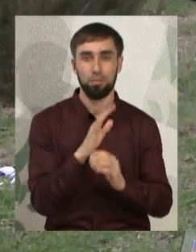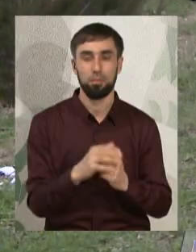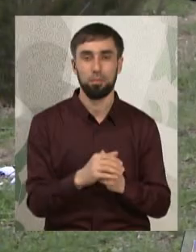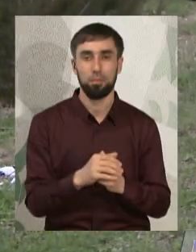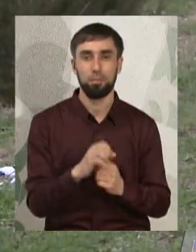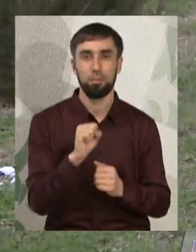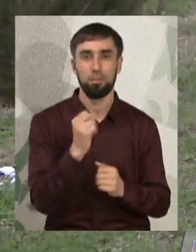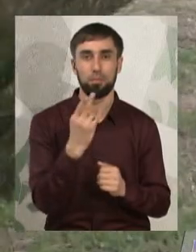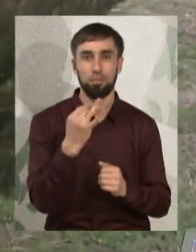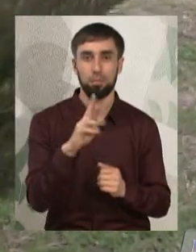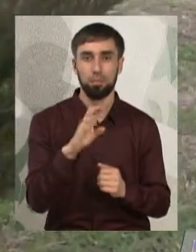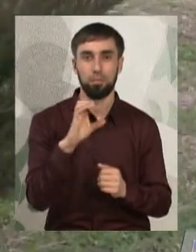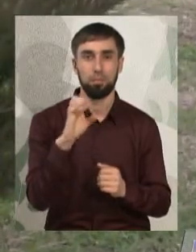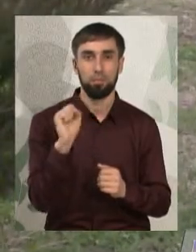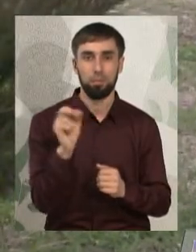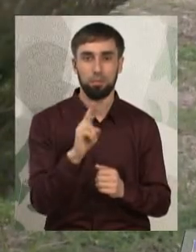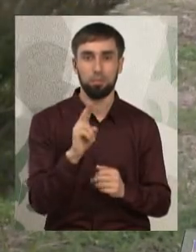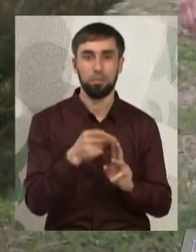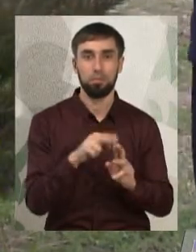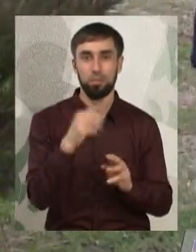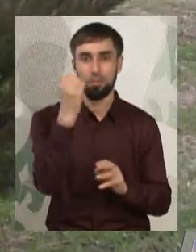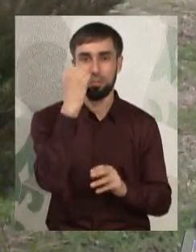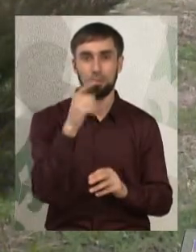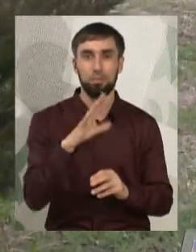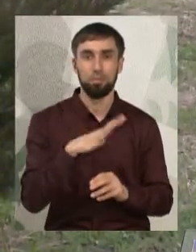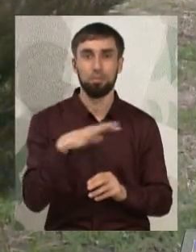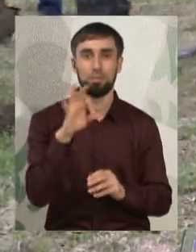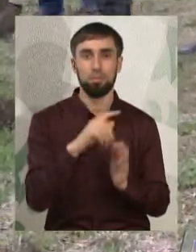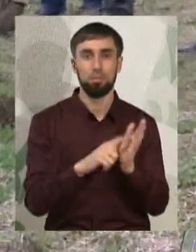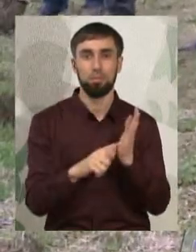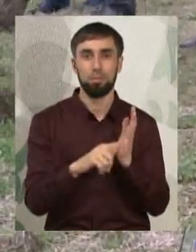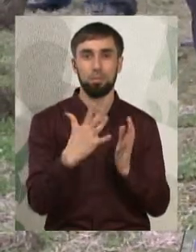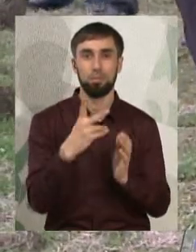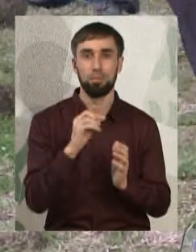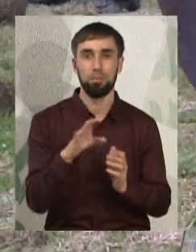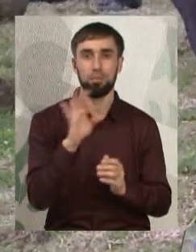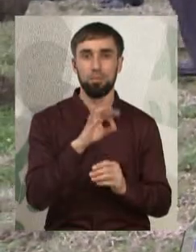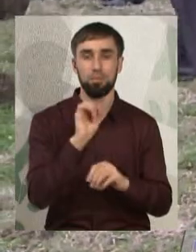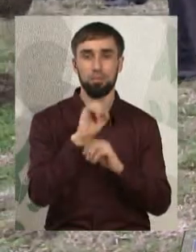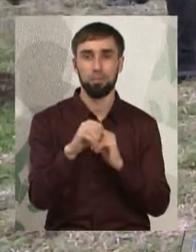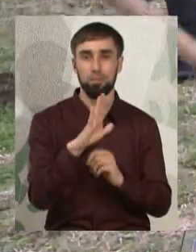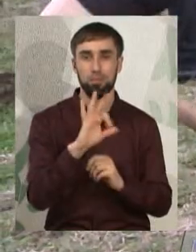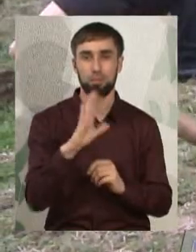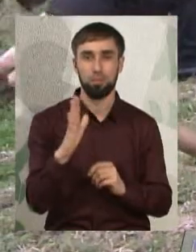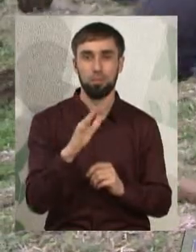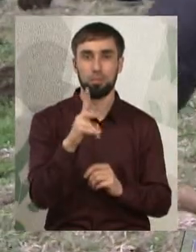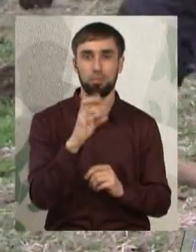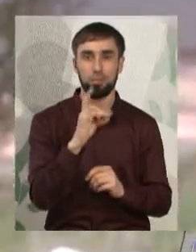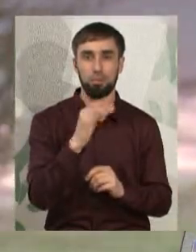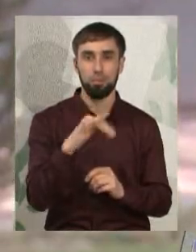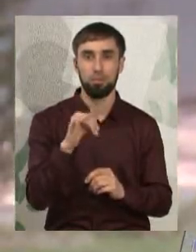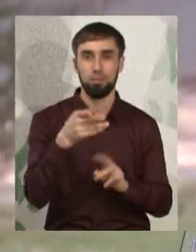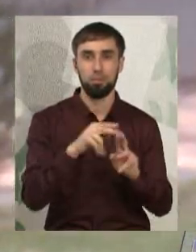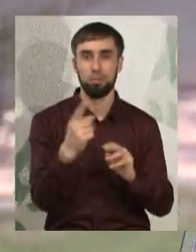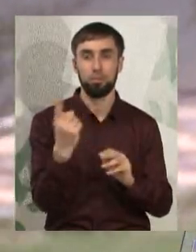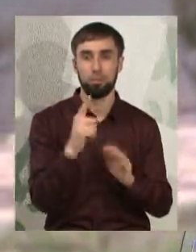памяти» приурочена к Году памяти и славы и 75-летию Победы ВОВ. В регионе она стартует сегодня, поэтому Нестеровская – лишь первый пункт, где совсем